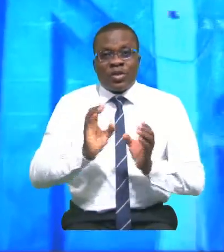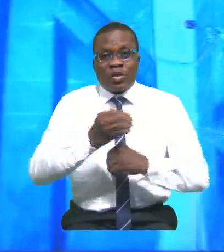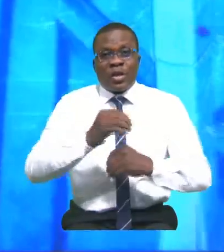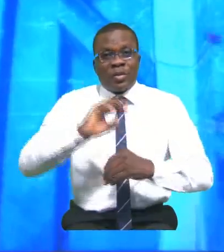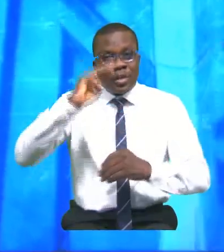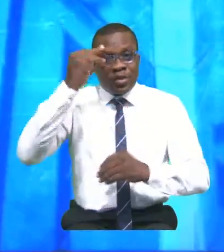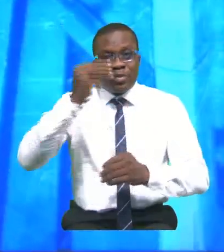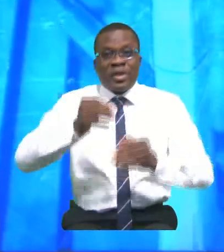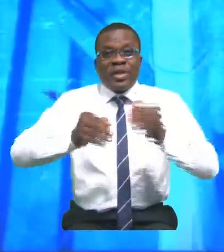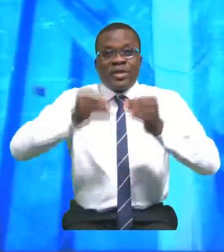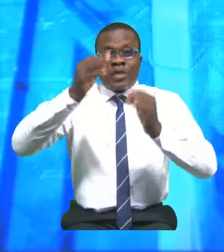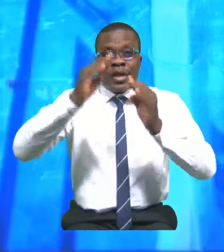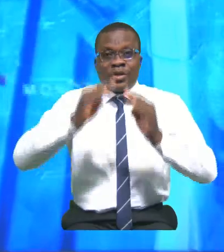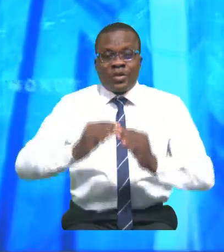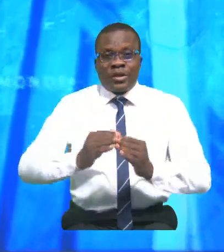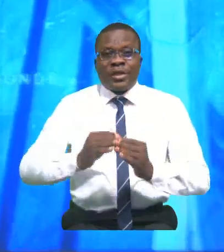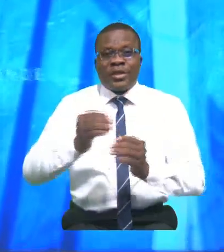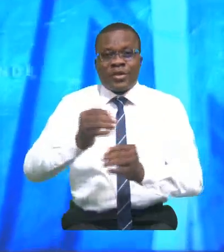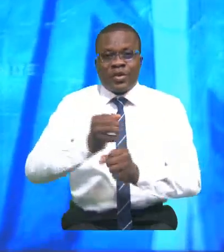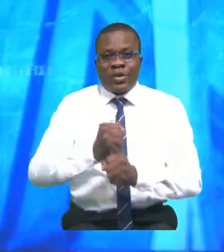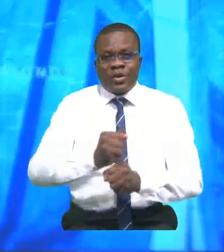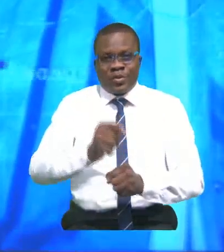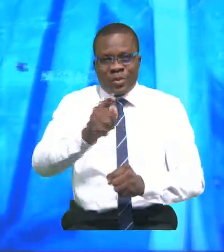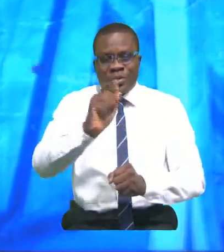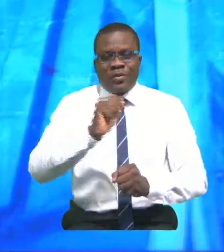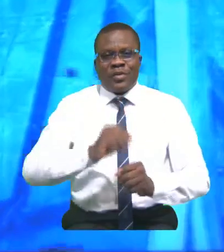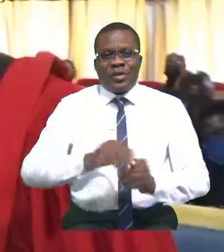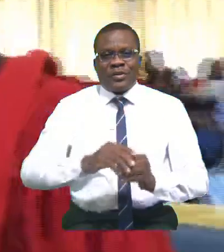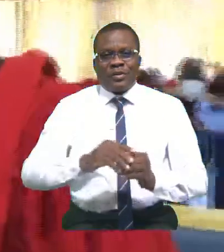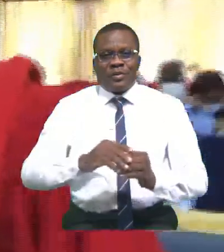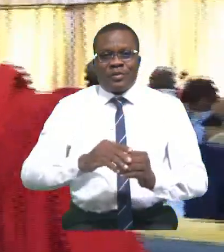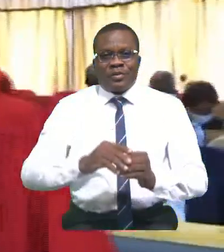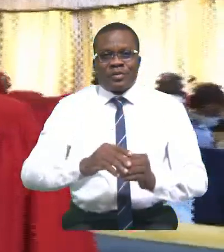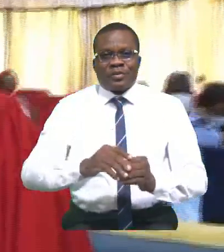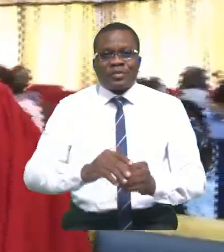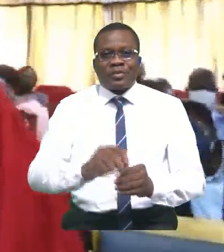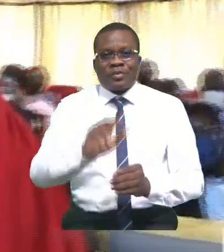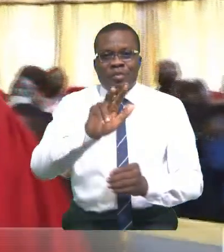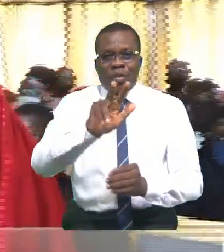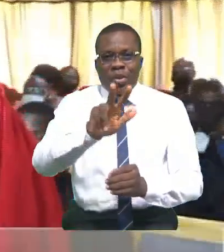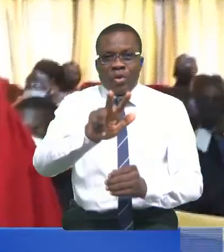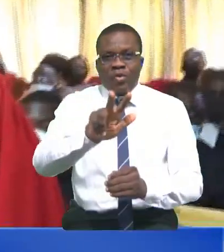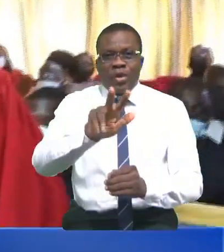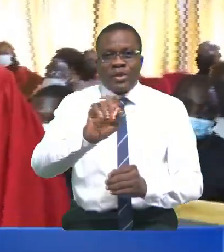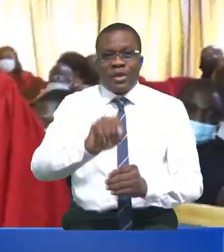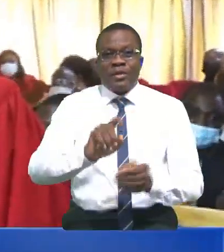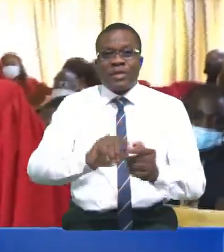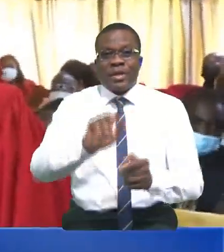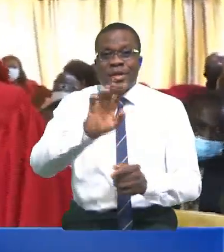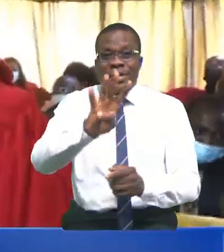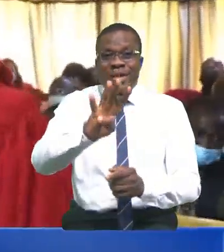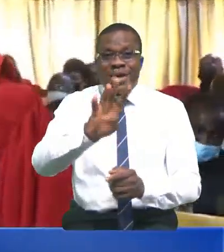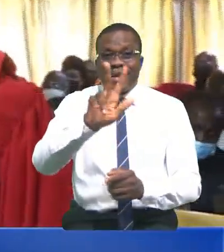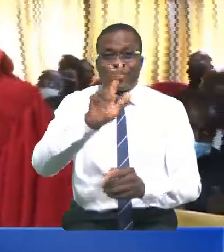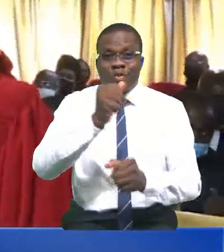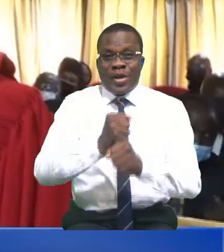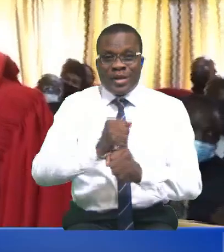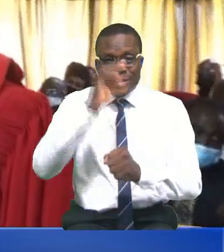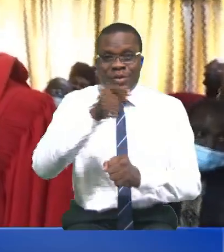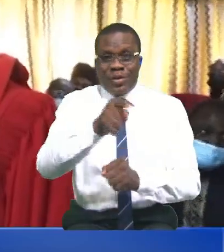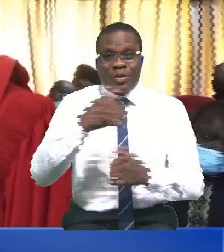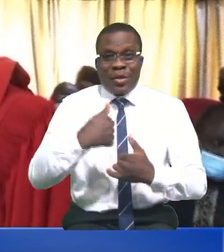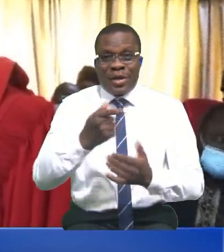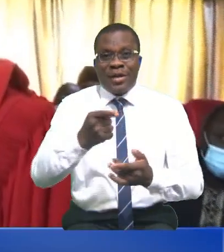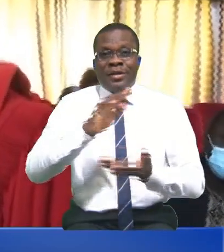Justice le point de Rebecca kendiaundé et François Insou 386 à 43 ans Mario metonou